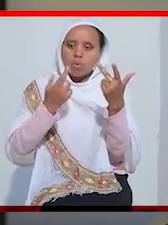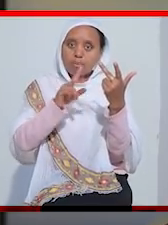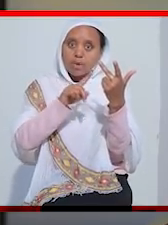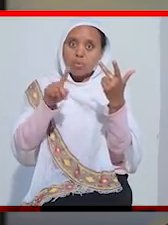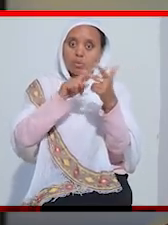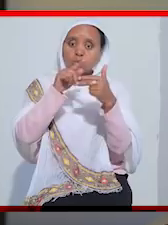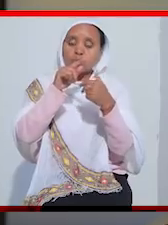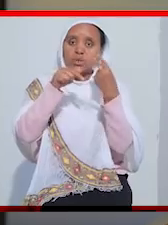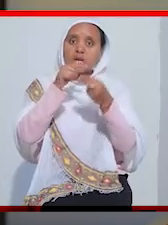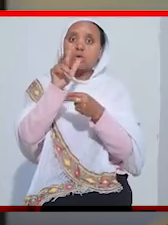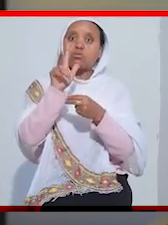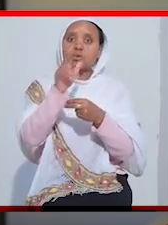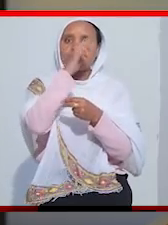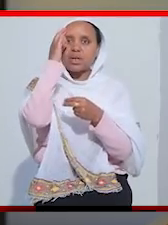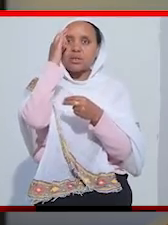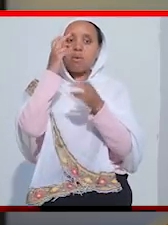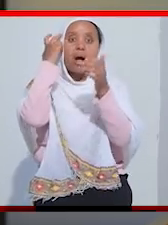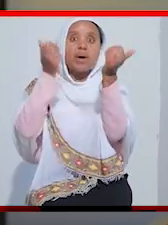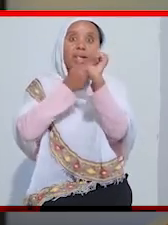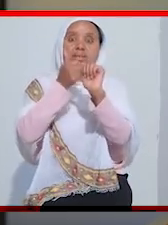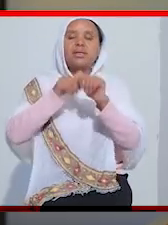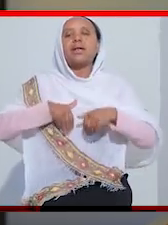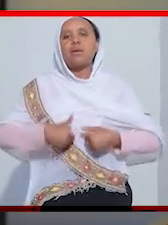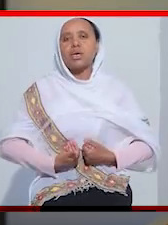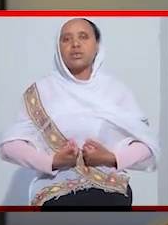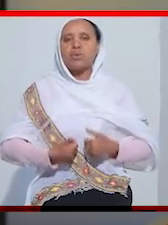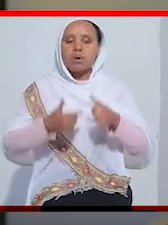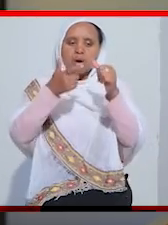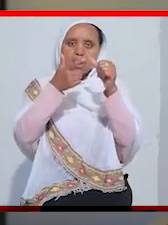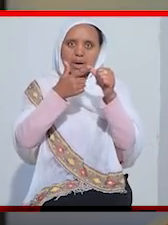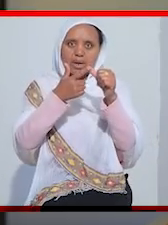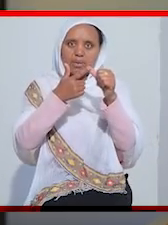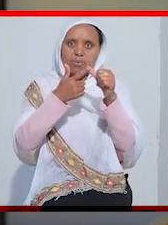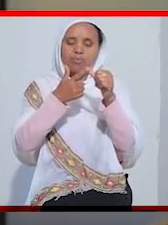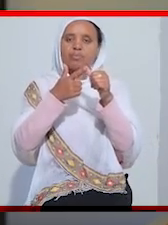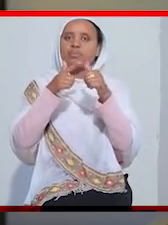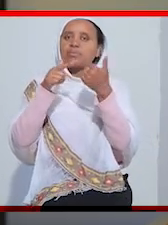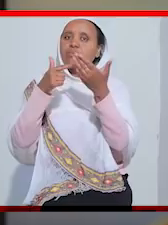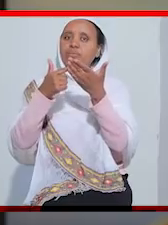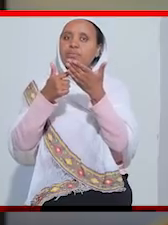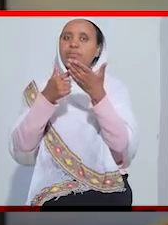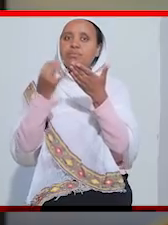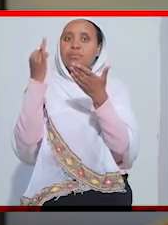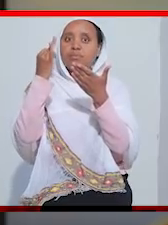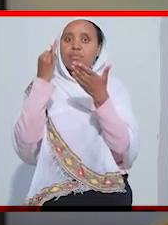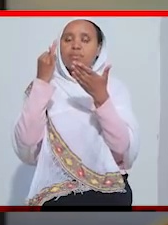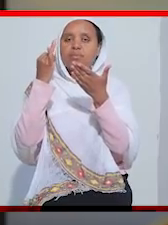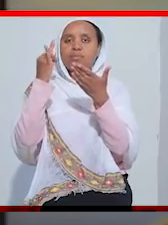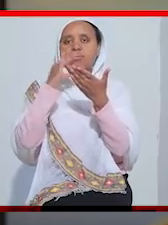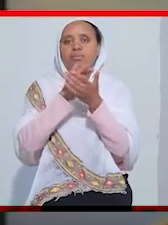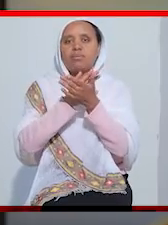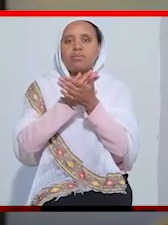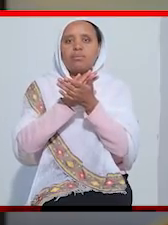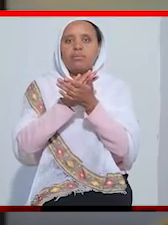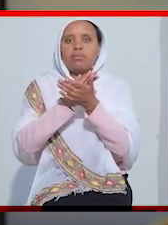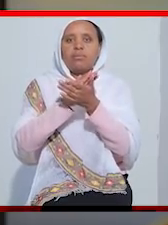አሉት ወይም ደግሞ ስለ ሶስት ምክንያቶች ነው ሐዋርያት በወቅቱ የደከማቸው። አንደኛው እስመ ይንወም በይእቲ ሌሊት ኩለንታ